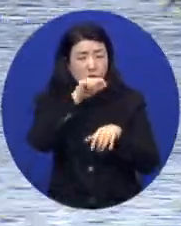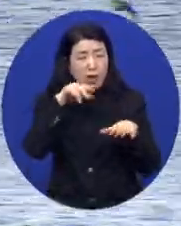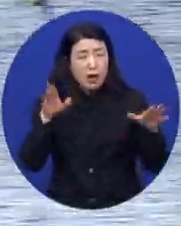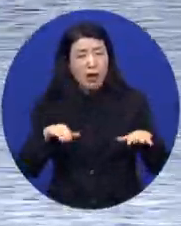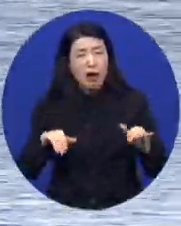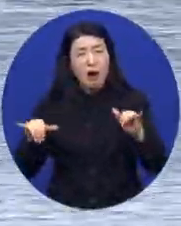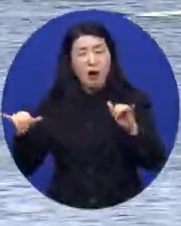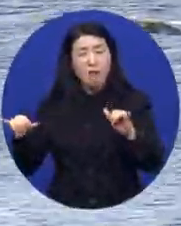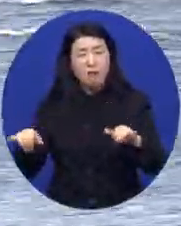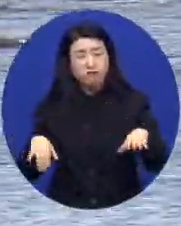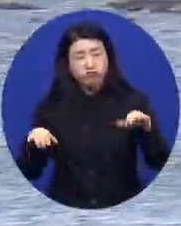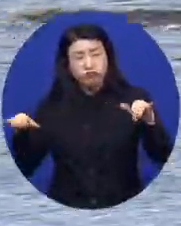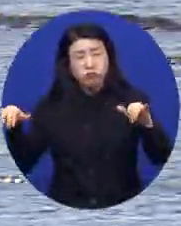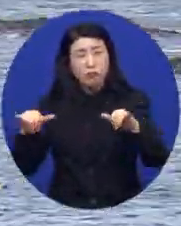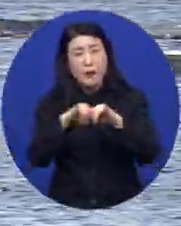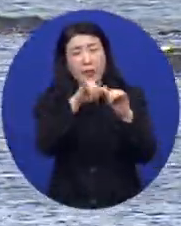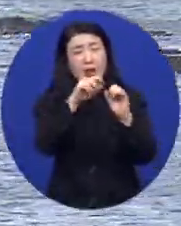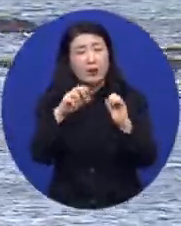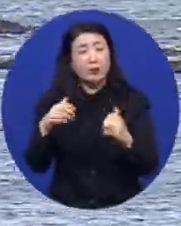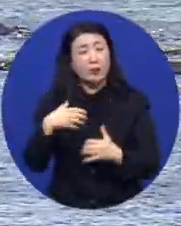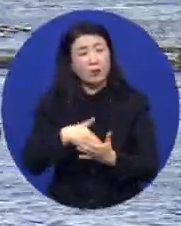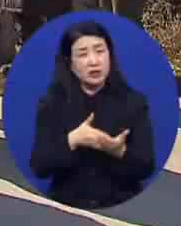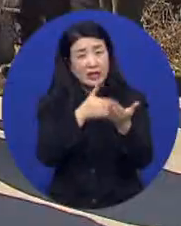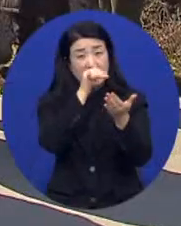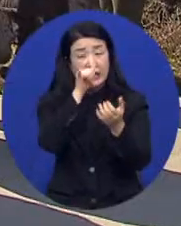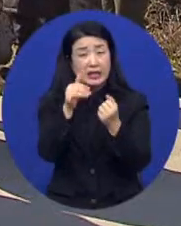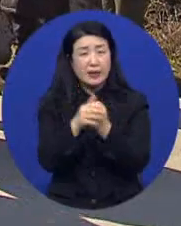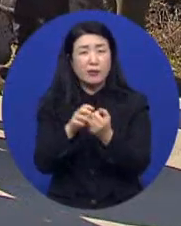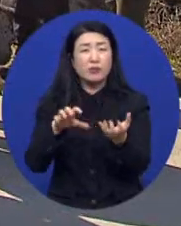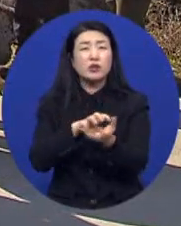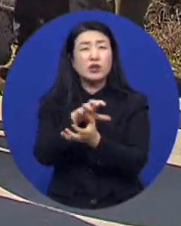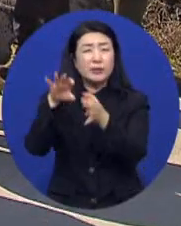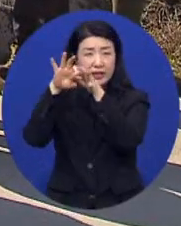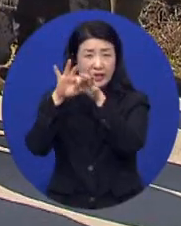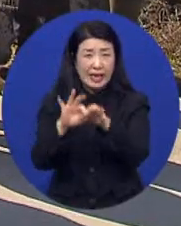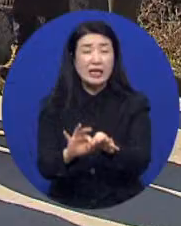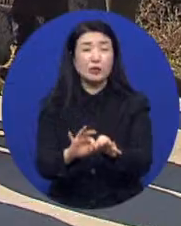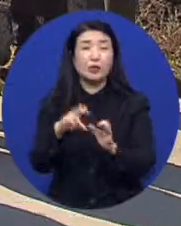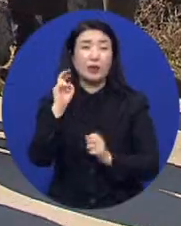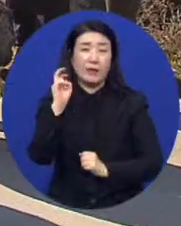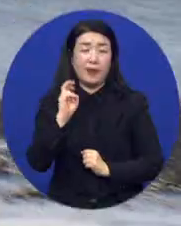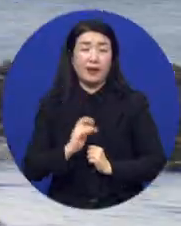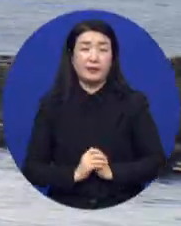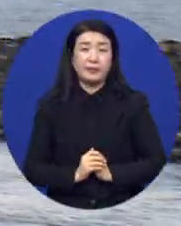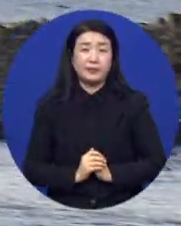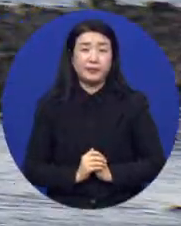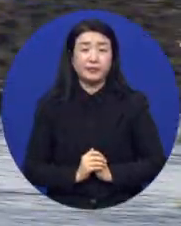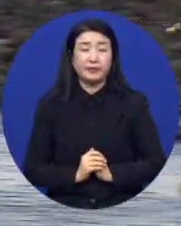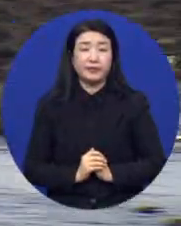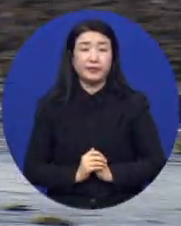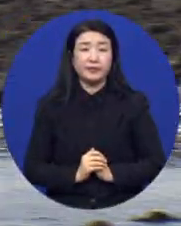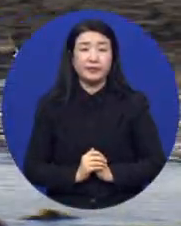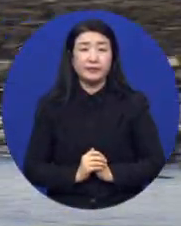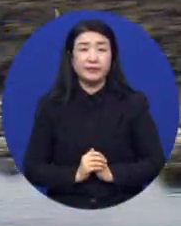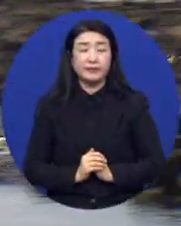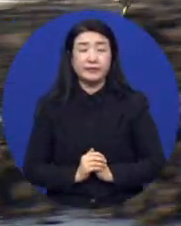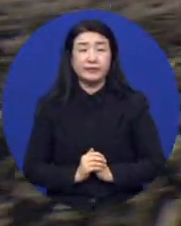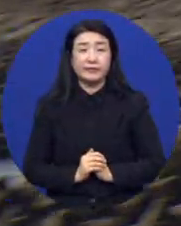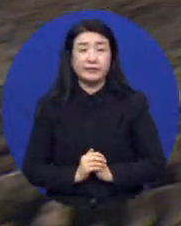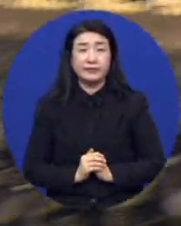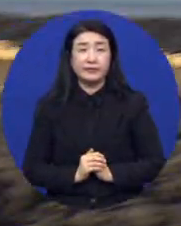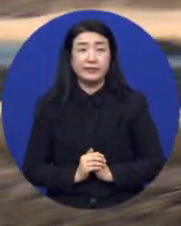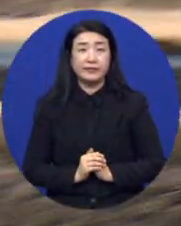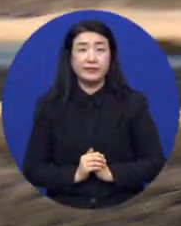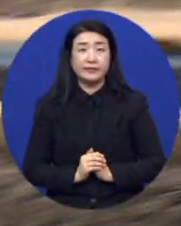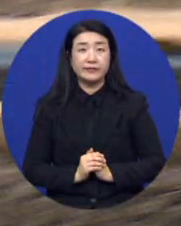등 추가로 문제를 제기하겠다는 입장이어서 논란은 계속될 것으로 보입니다 MBC 뉴스 존